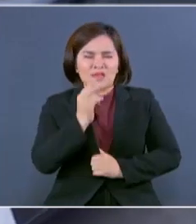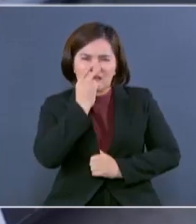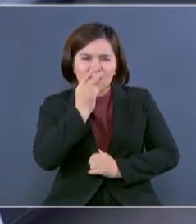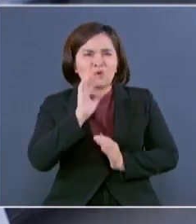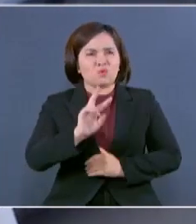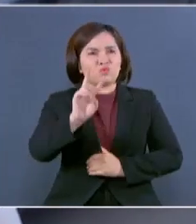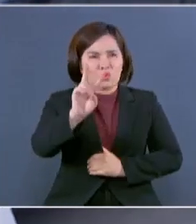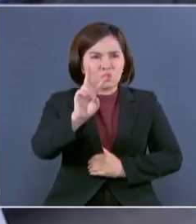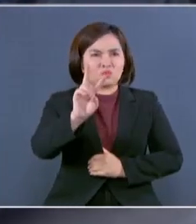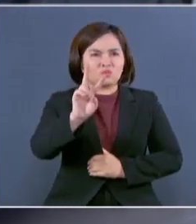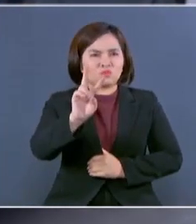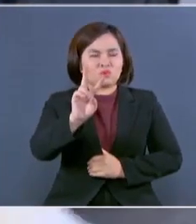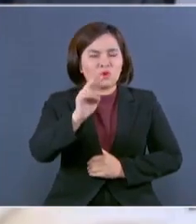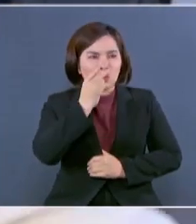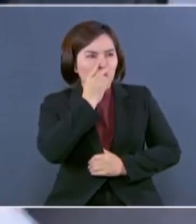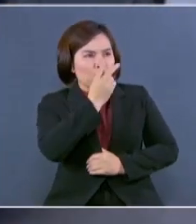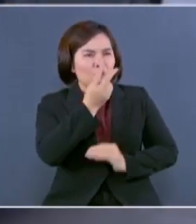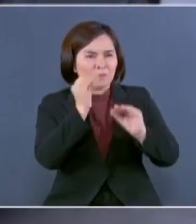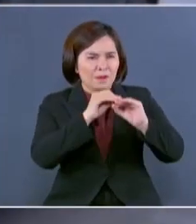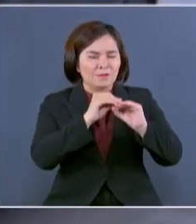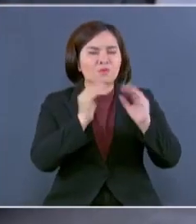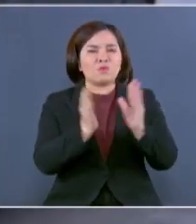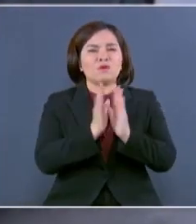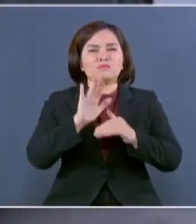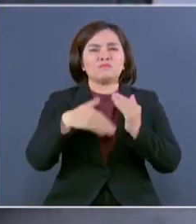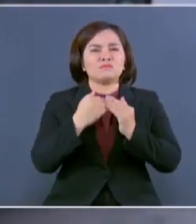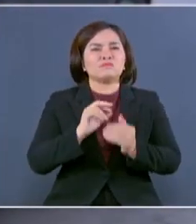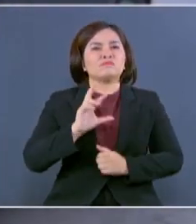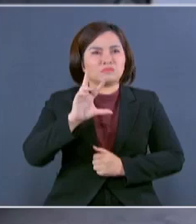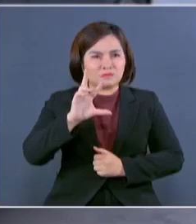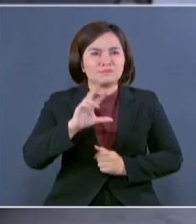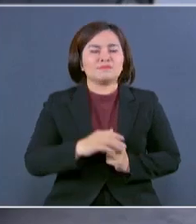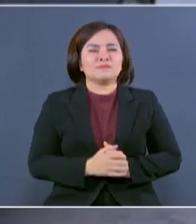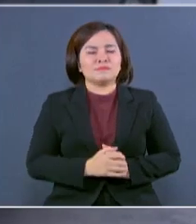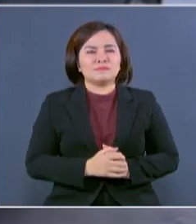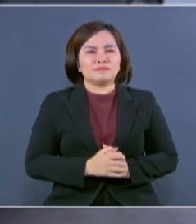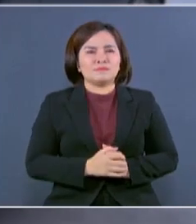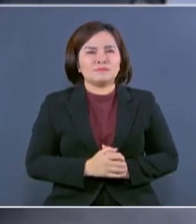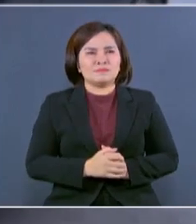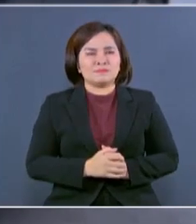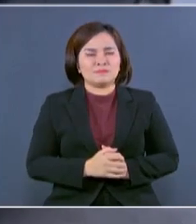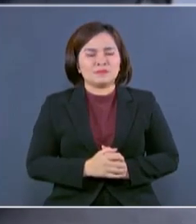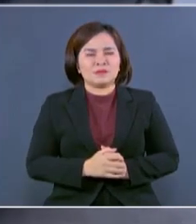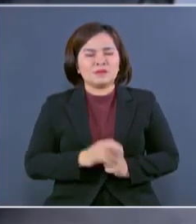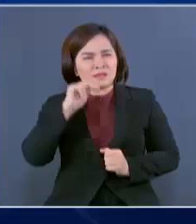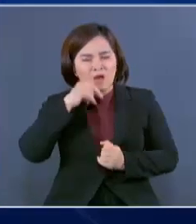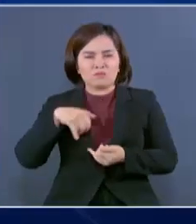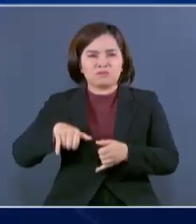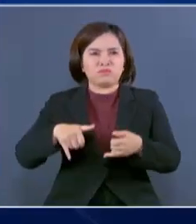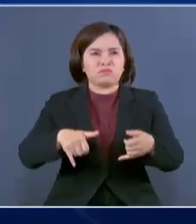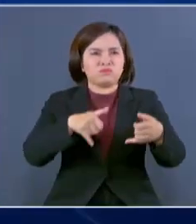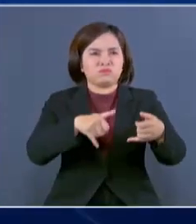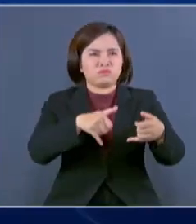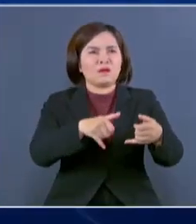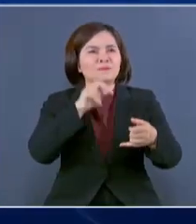นะก็คือเห็นสองคนแรกก่อนพอหันมาอีกทีก็เห็นน้องอีกคนนึงที่ว่าคนที่สามอะลอยตามกันไปเลย น้